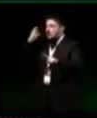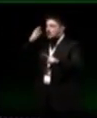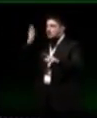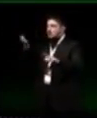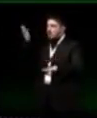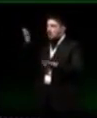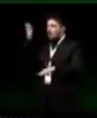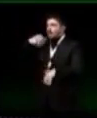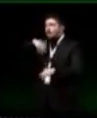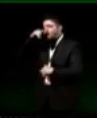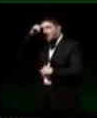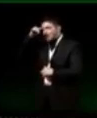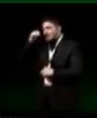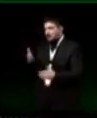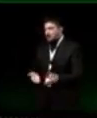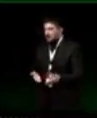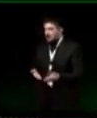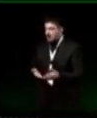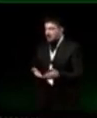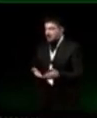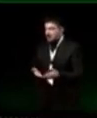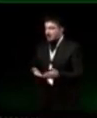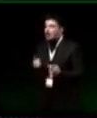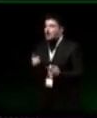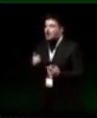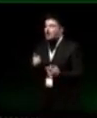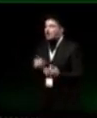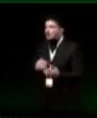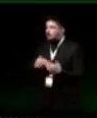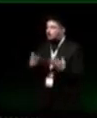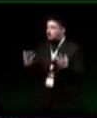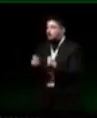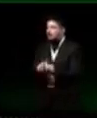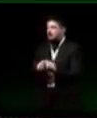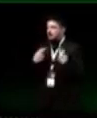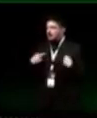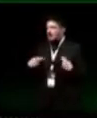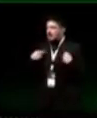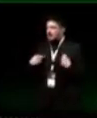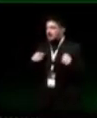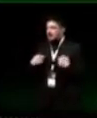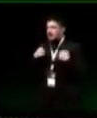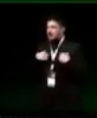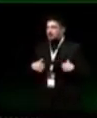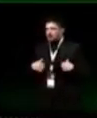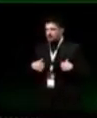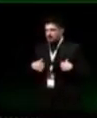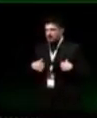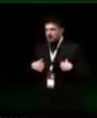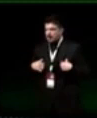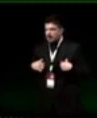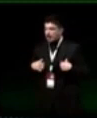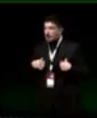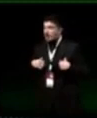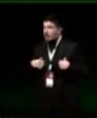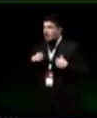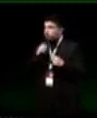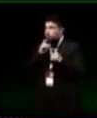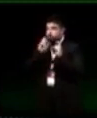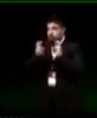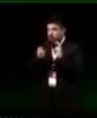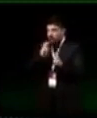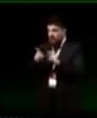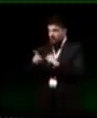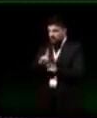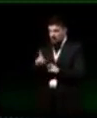fatica, che è quella di garantire la convivenza civile, non a colpi di insulto, ma con la capacità di tenere insieme valori